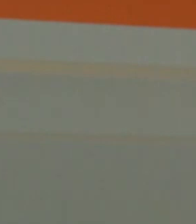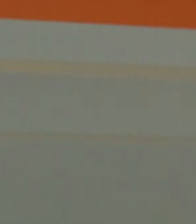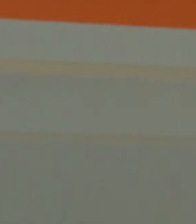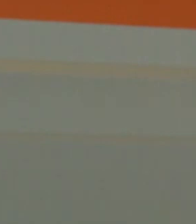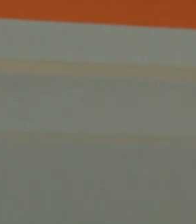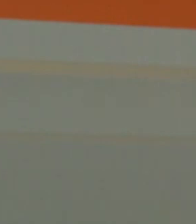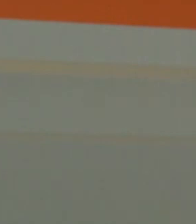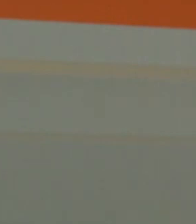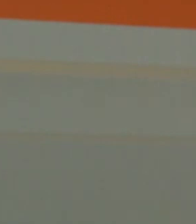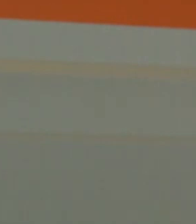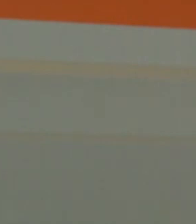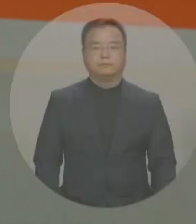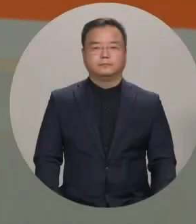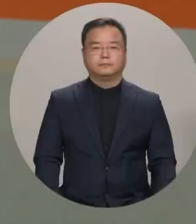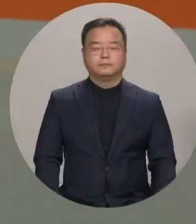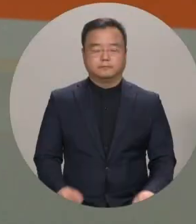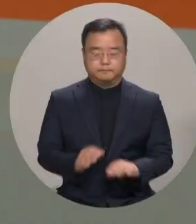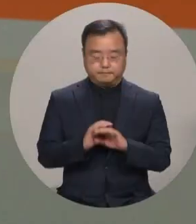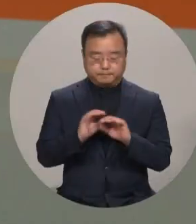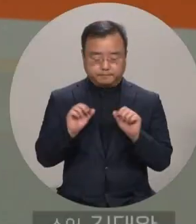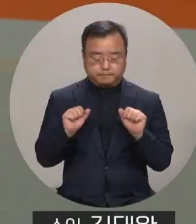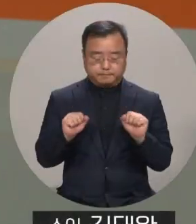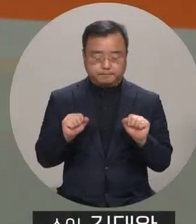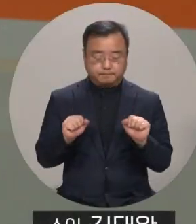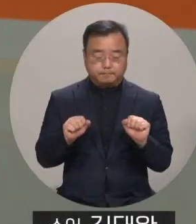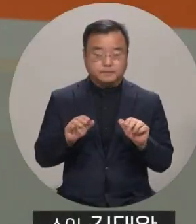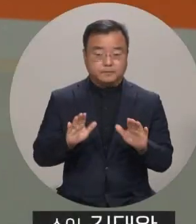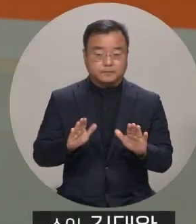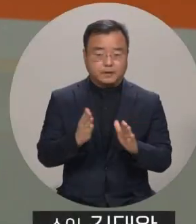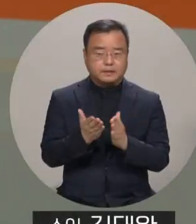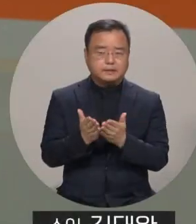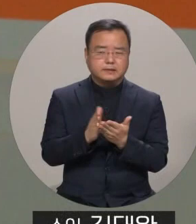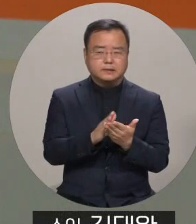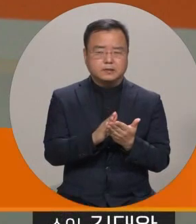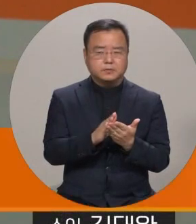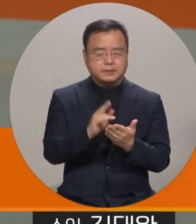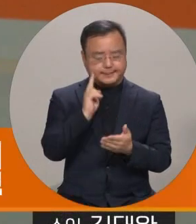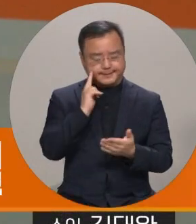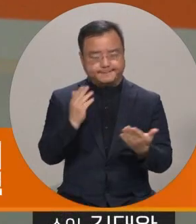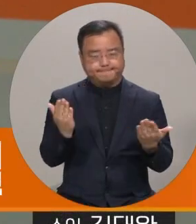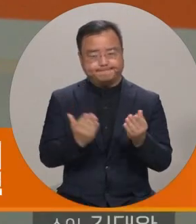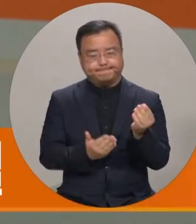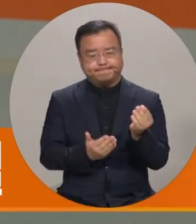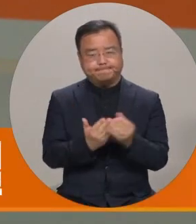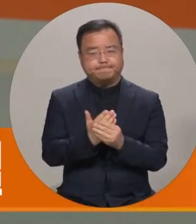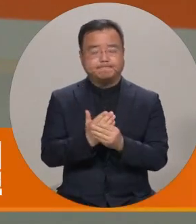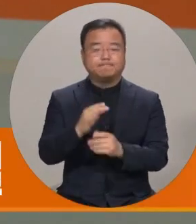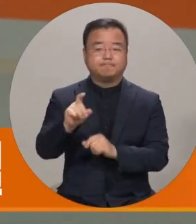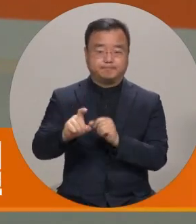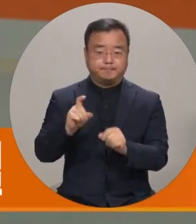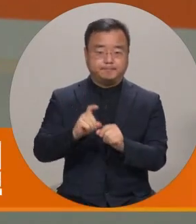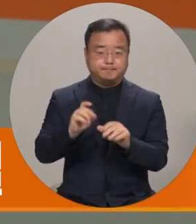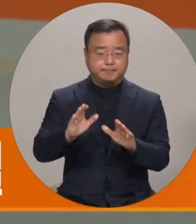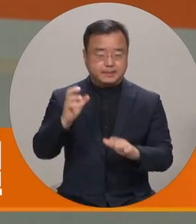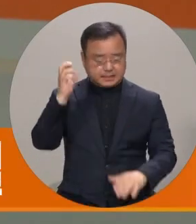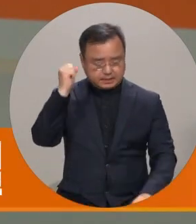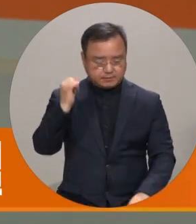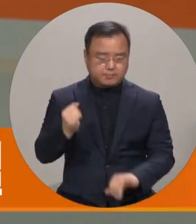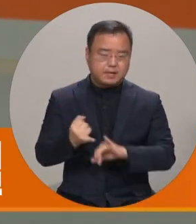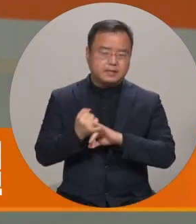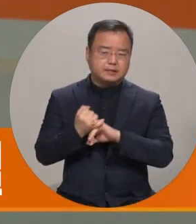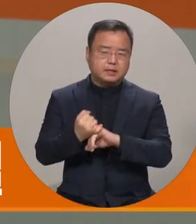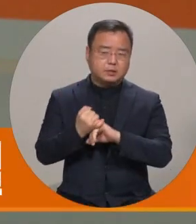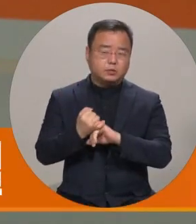오늘은 세월호 참사가 발생한 지 10주기가 되는 날입니다. 이 기억과 약속, 책임이라는 단어를